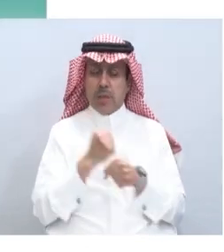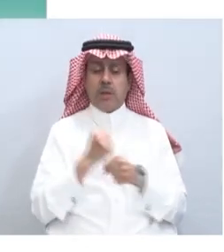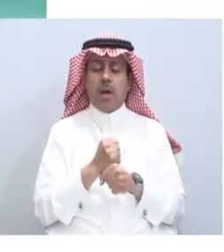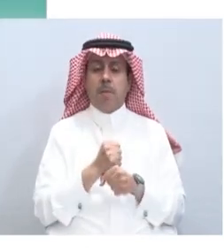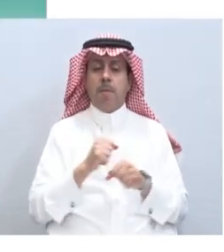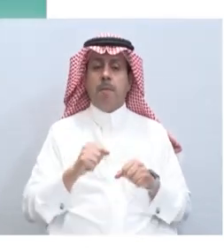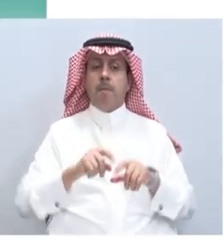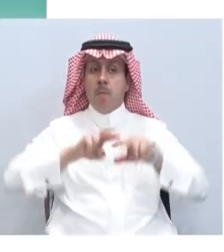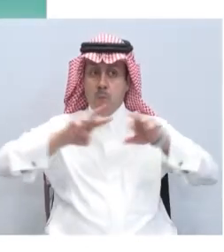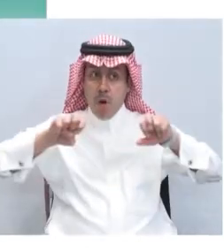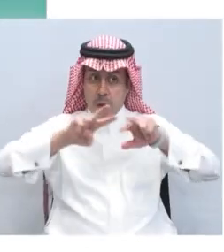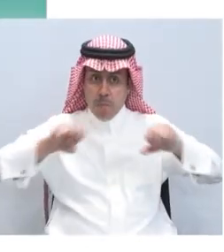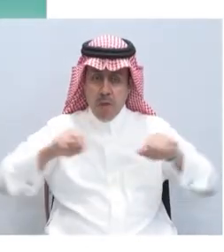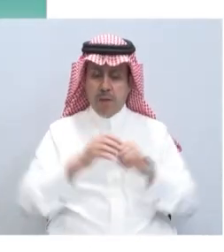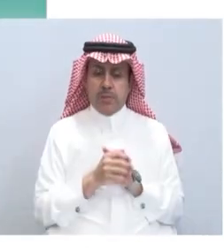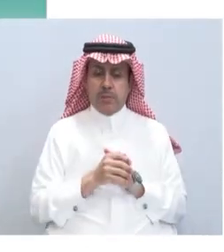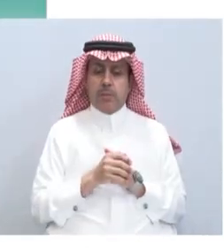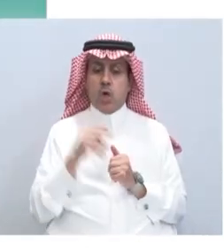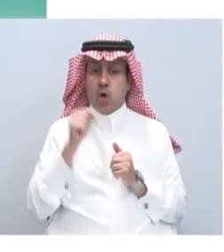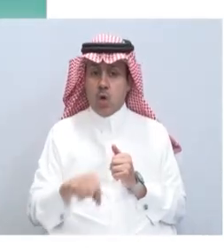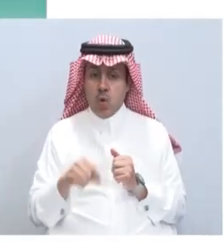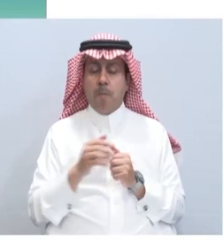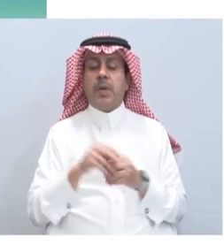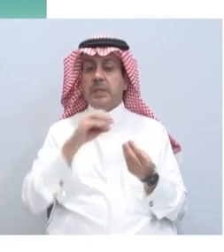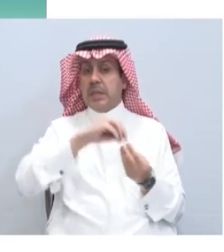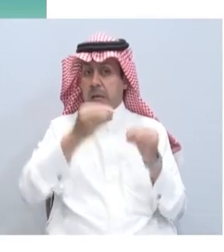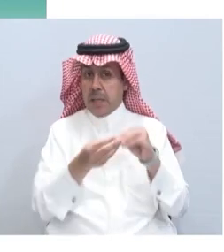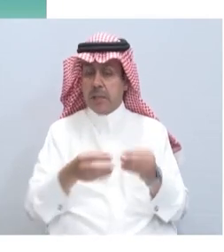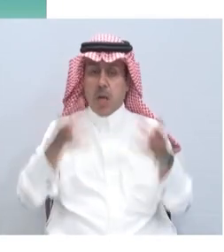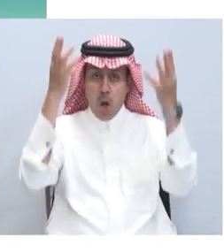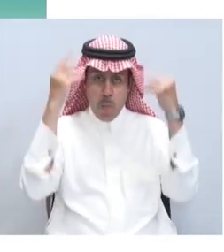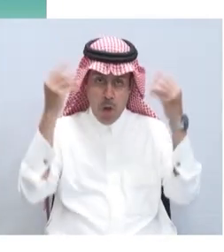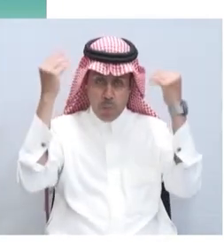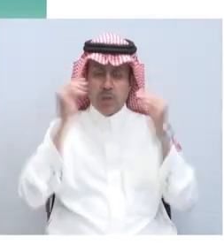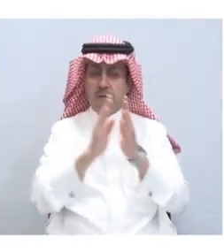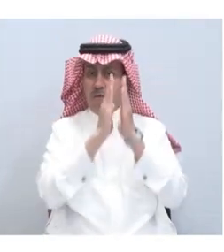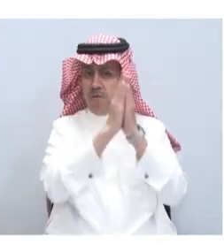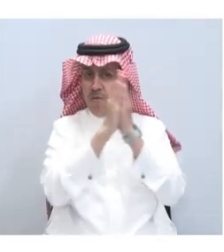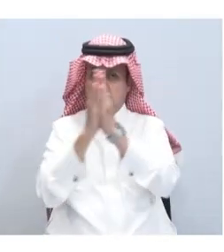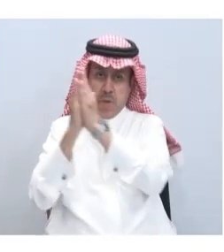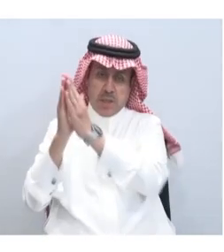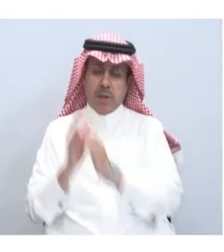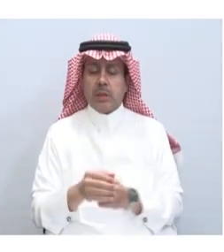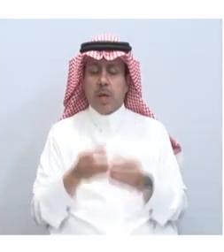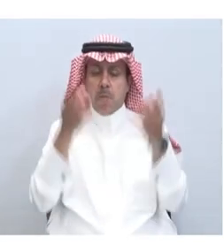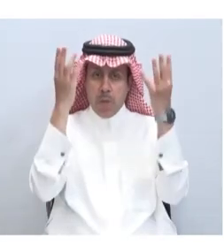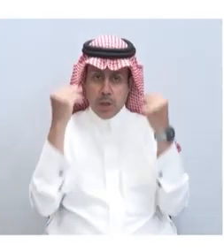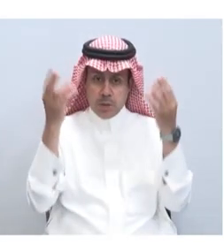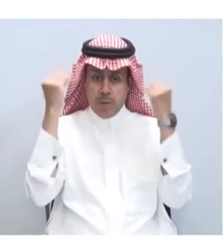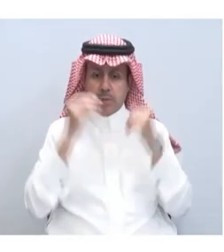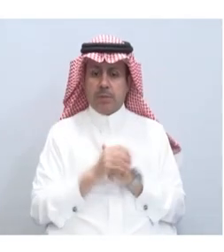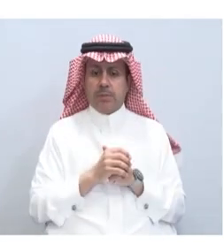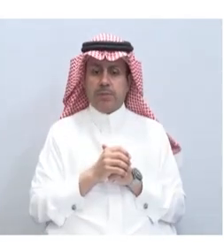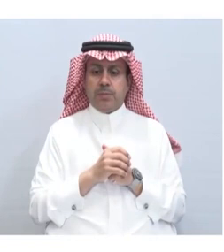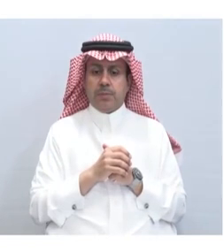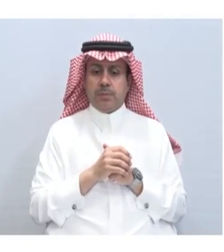ودرسنا اليوم باذن الله سوف يكون عن تقنيه المعلومات في المكتبات ومراكز المعلومات حيث